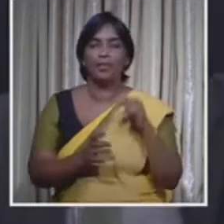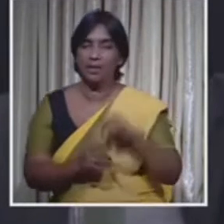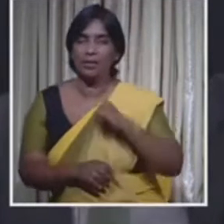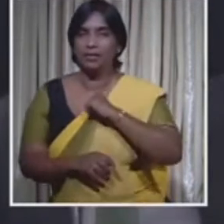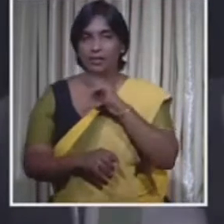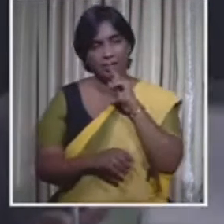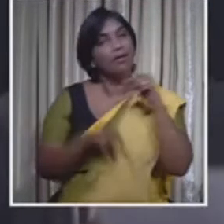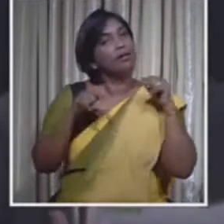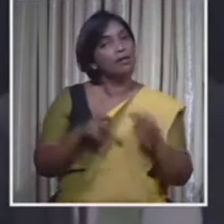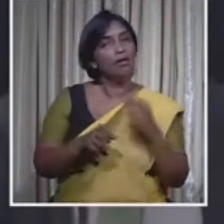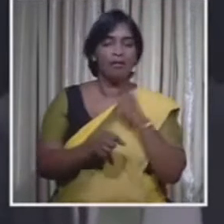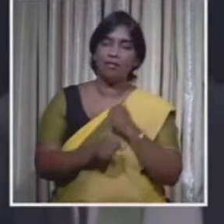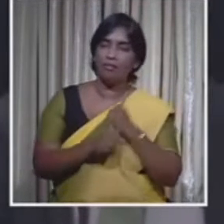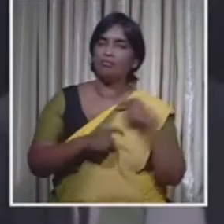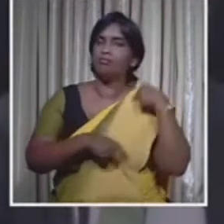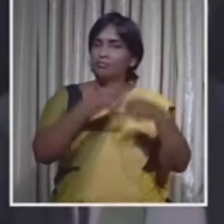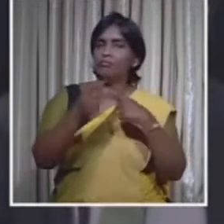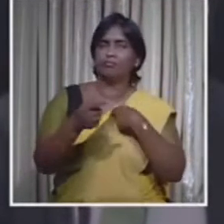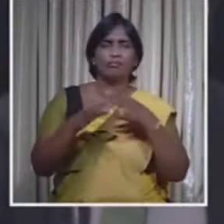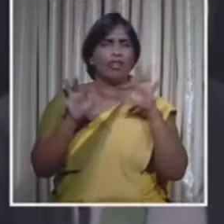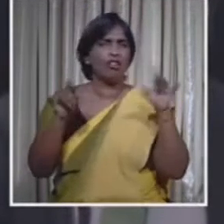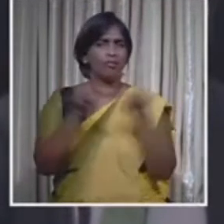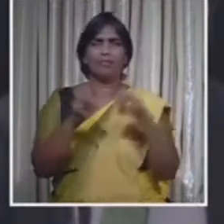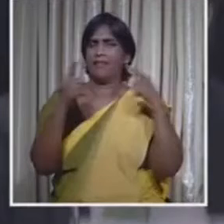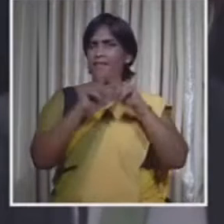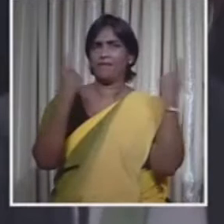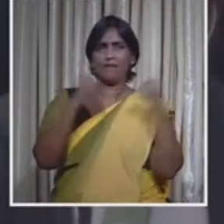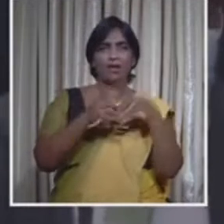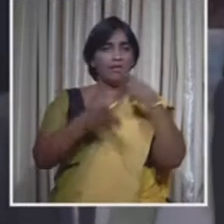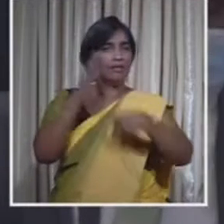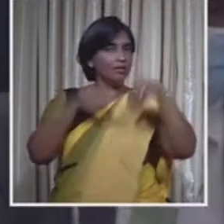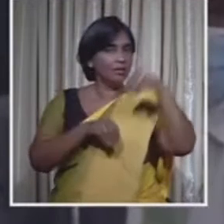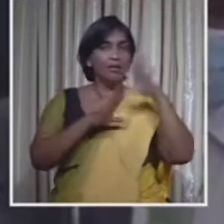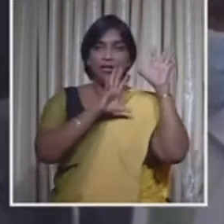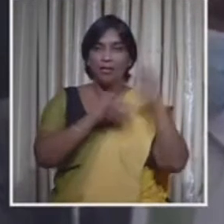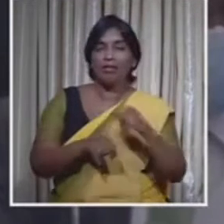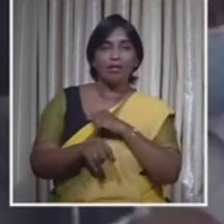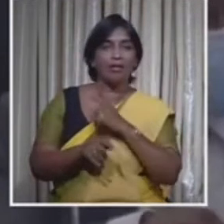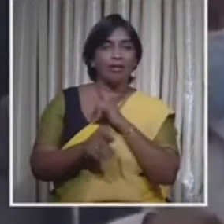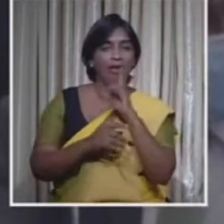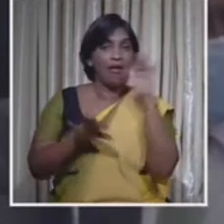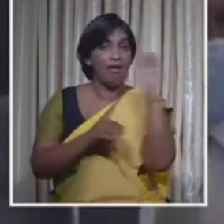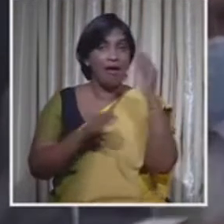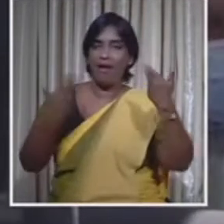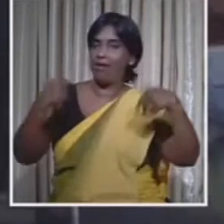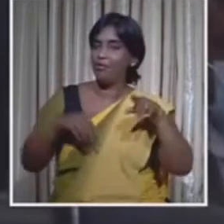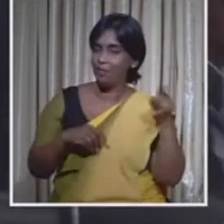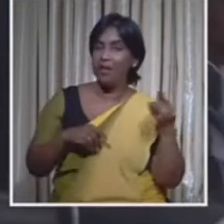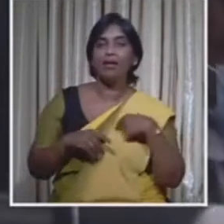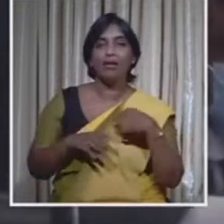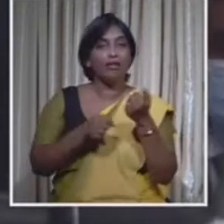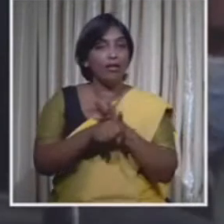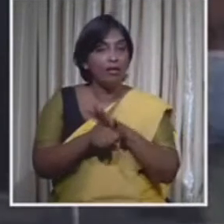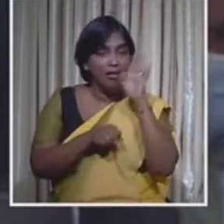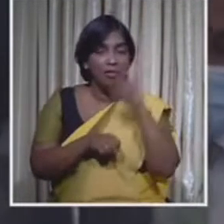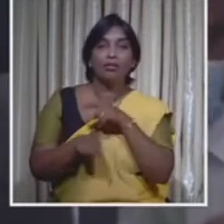කියනවා මේ ආණ්ඩුව කාලෙන් කාලෙට නාඩගන්නටනවා. ඡන්ද කාලෙට ගෙනෑවා නයි නාඩගම. කොරෝනා